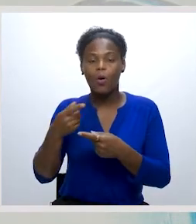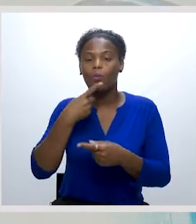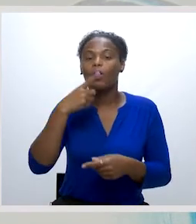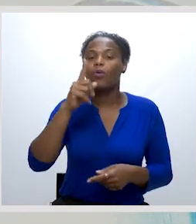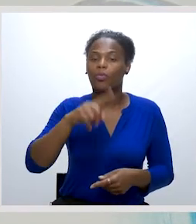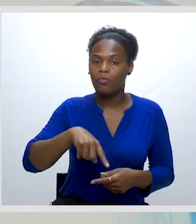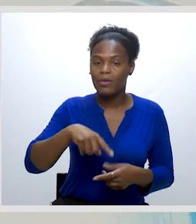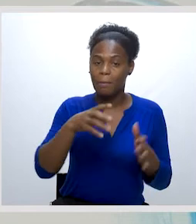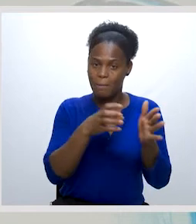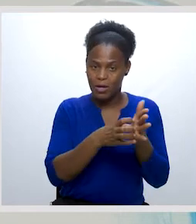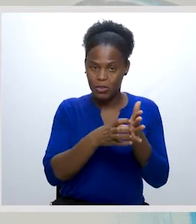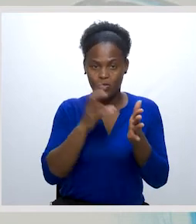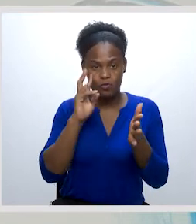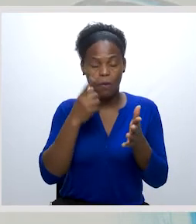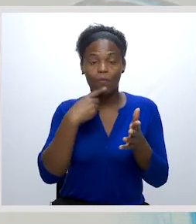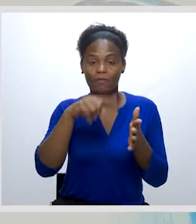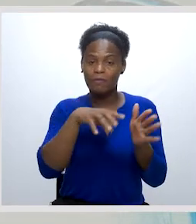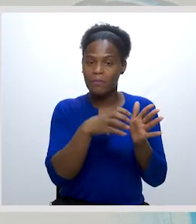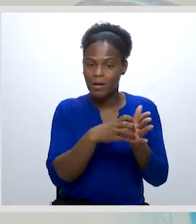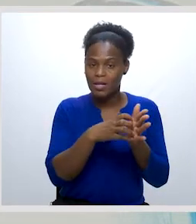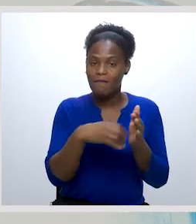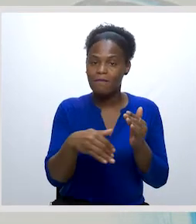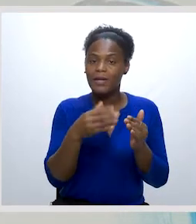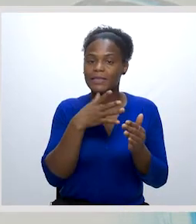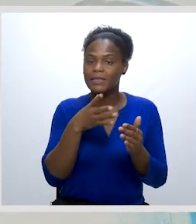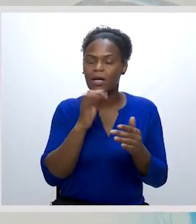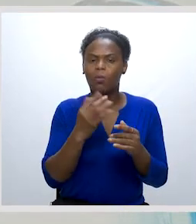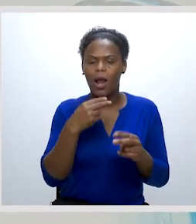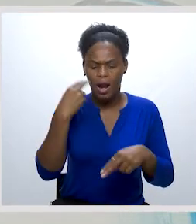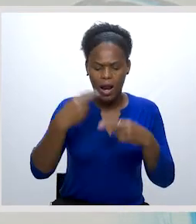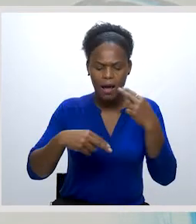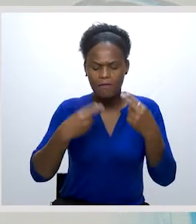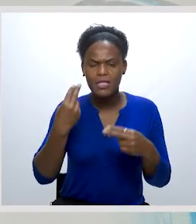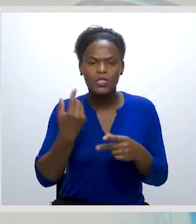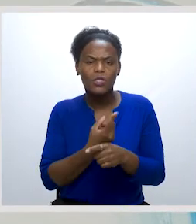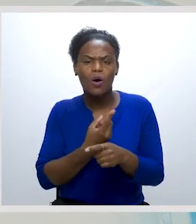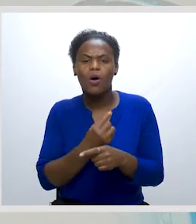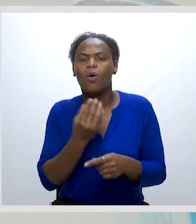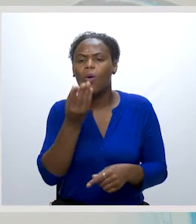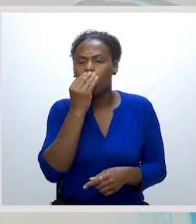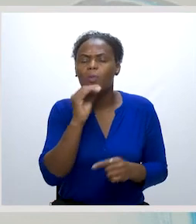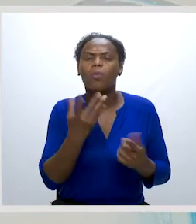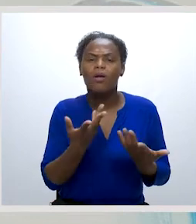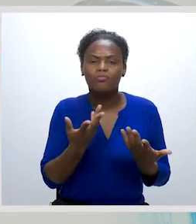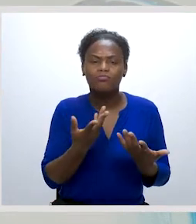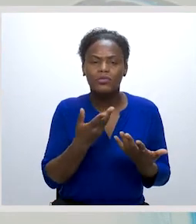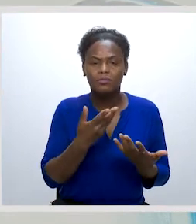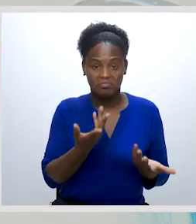fois les images et vão dizer qual é a refeição, quel est le repas qu'ils